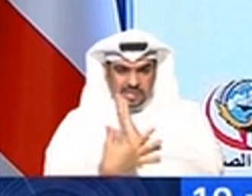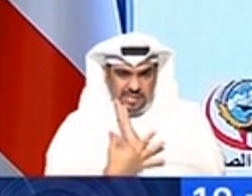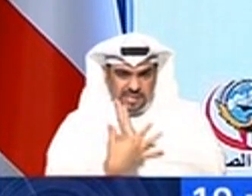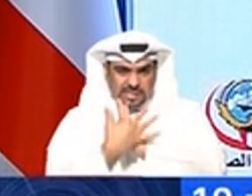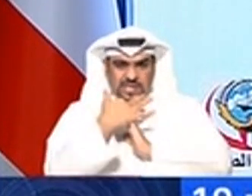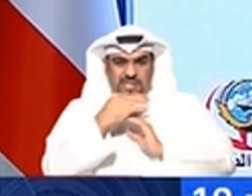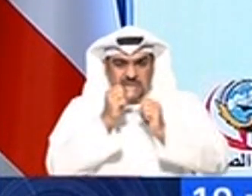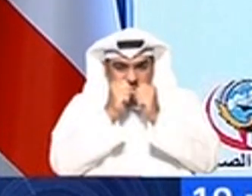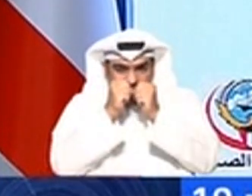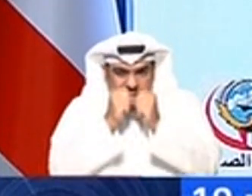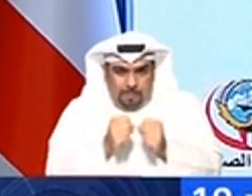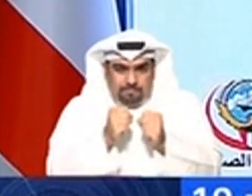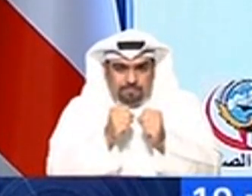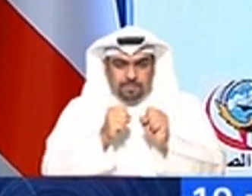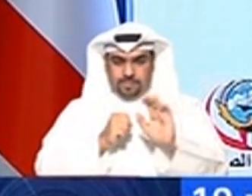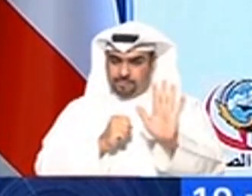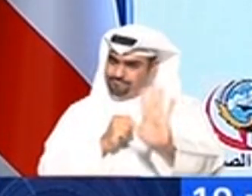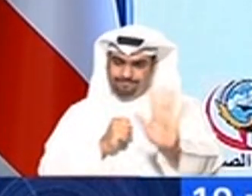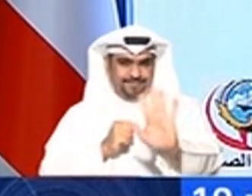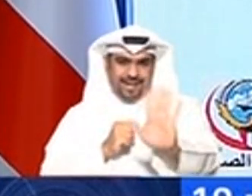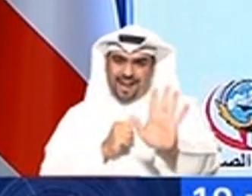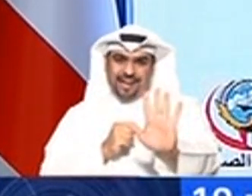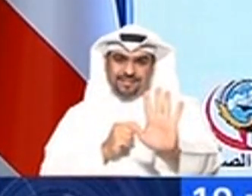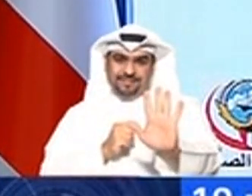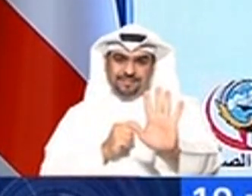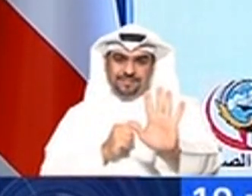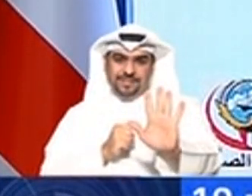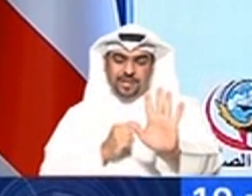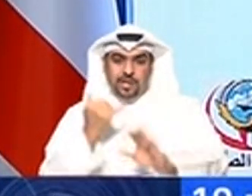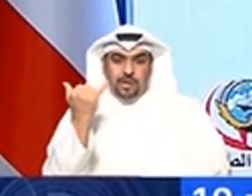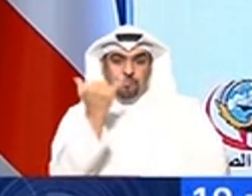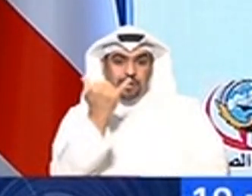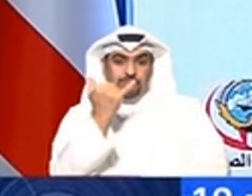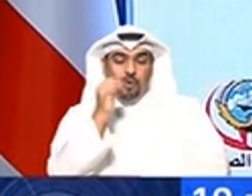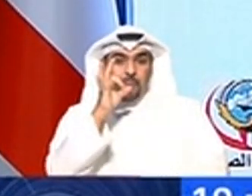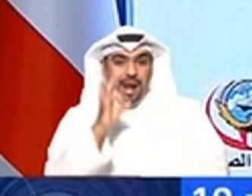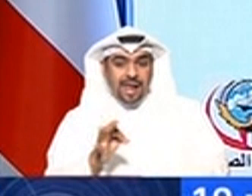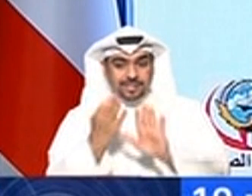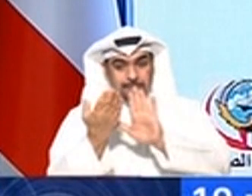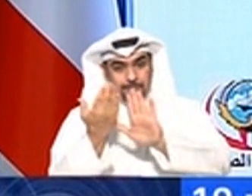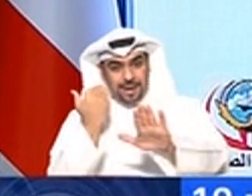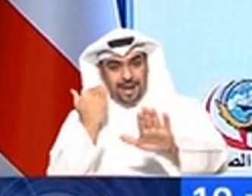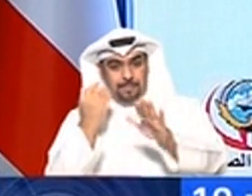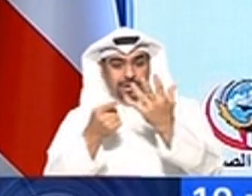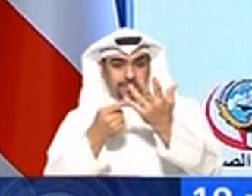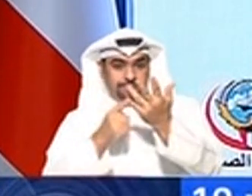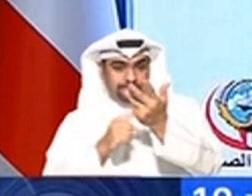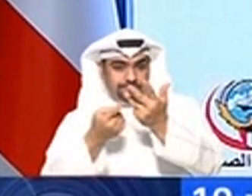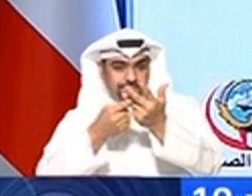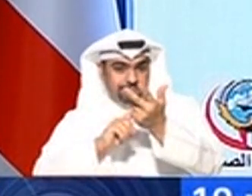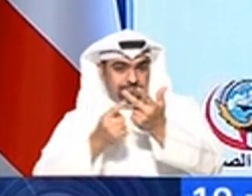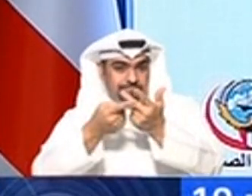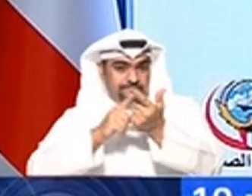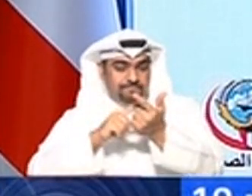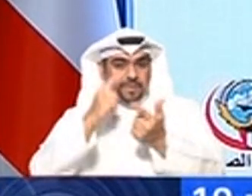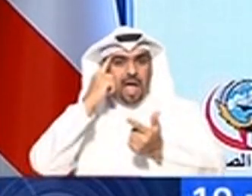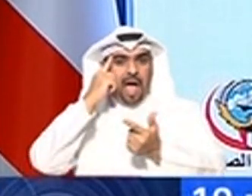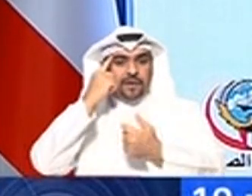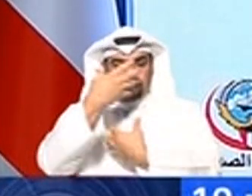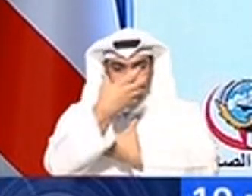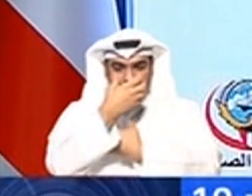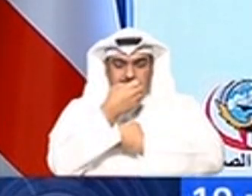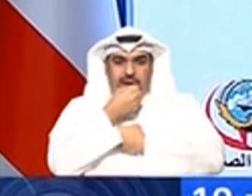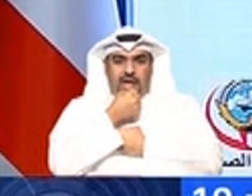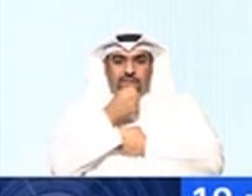لحظات تذهب فيها كل المشقات التي أخذها الشخص على عاتقه، وكما هي مسؤولية كل شخص الأخذ